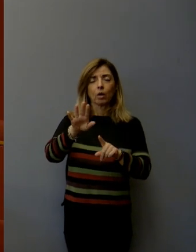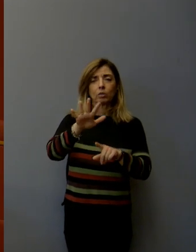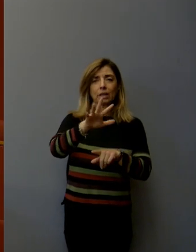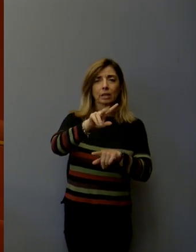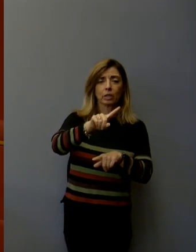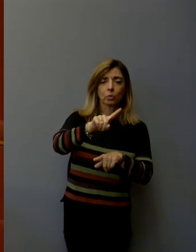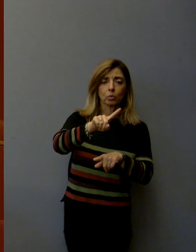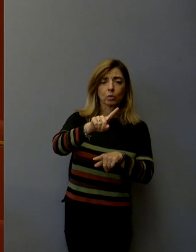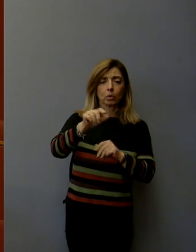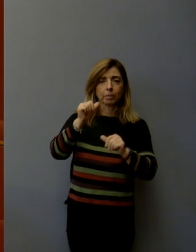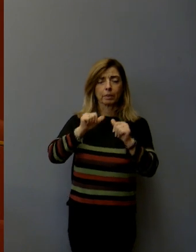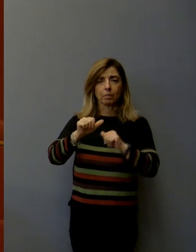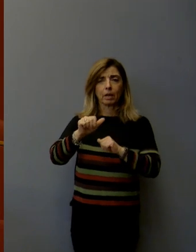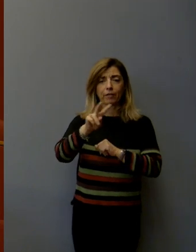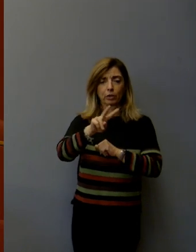due